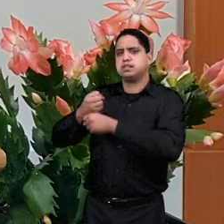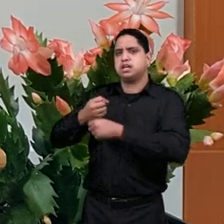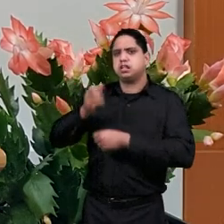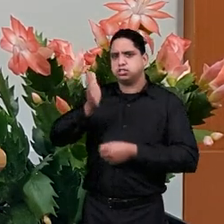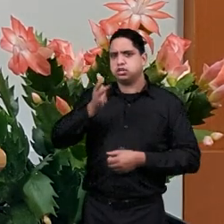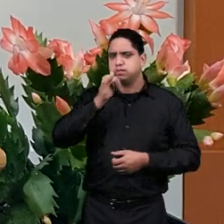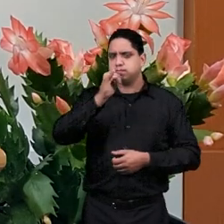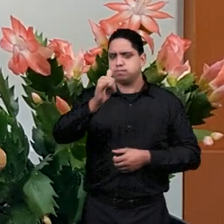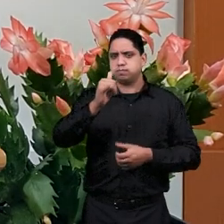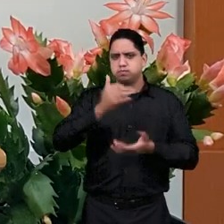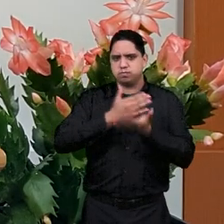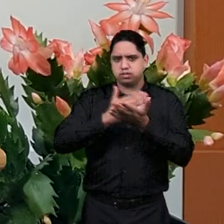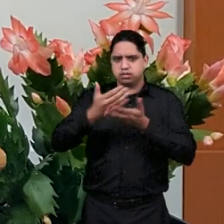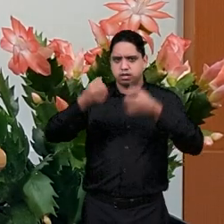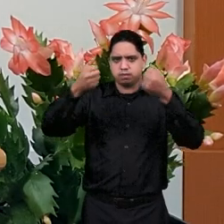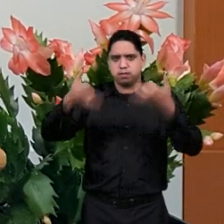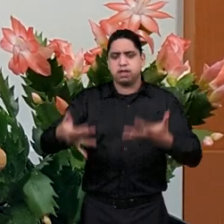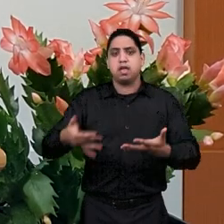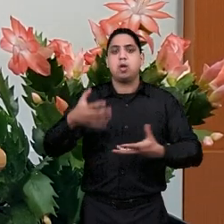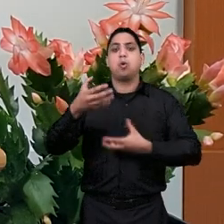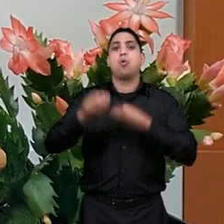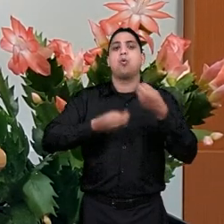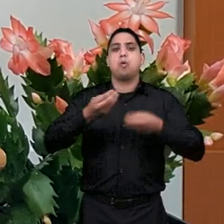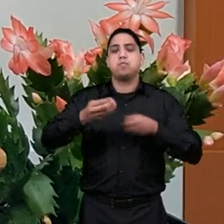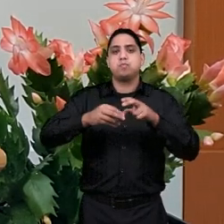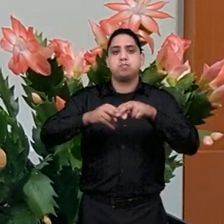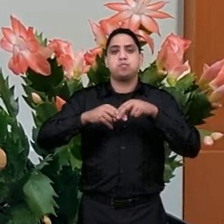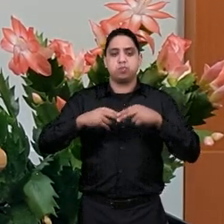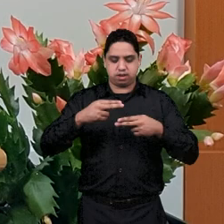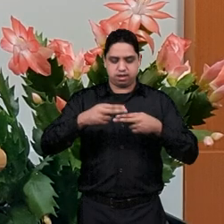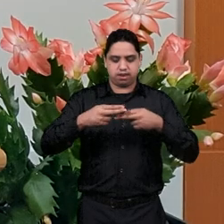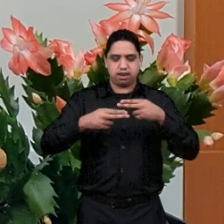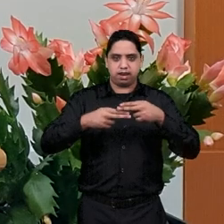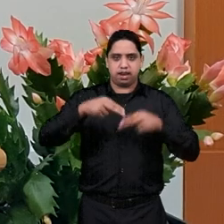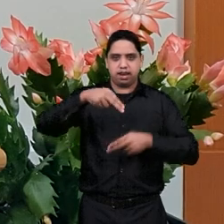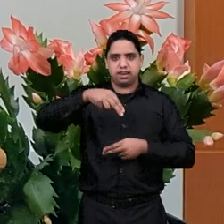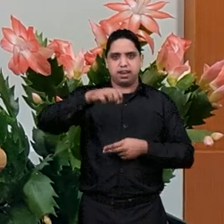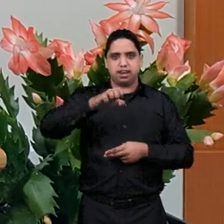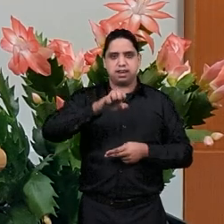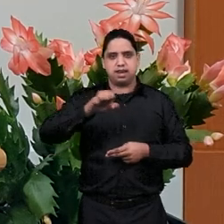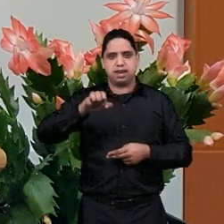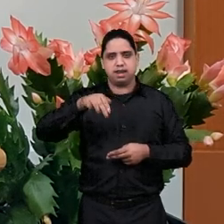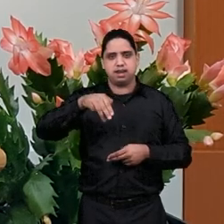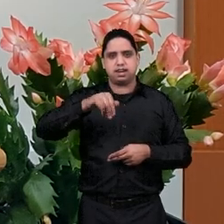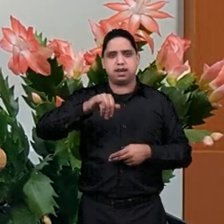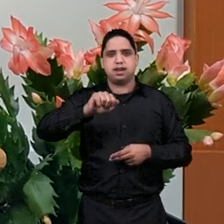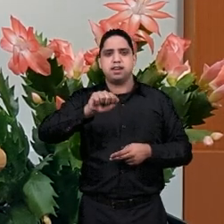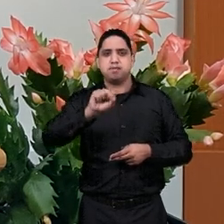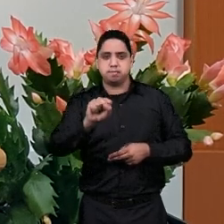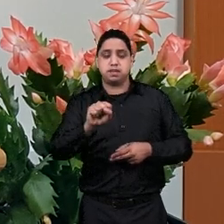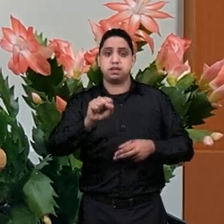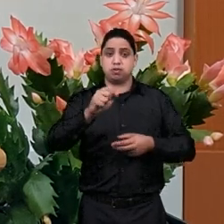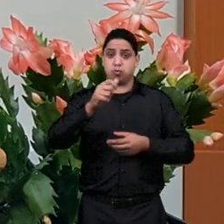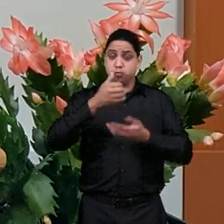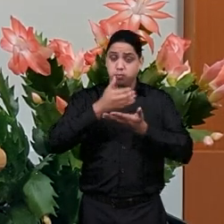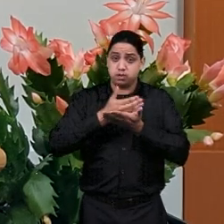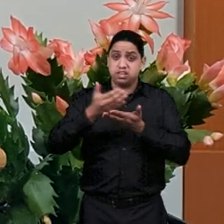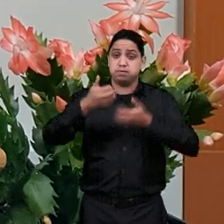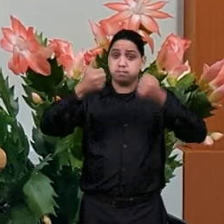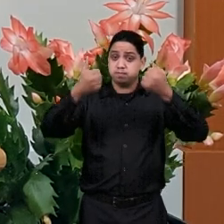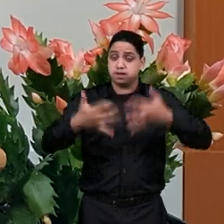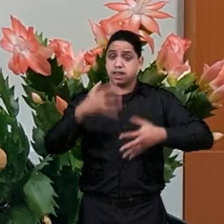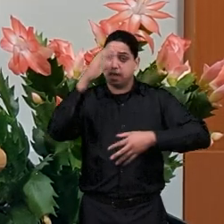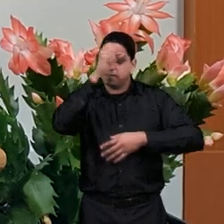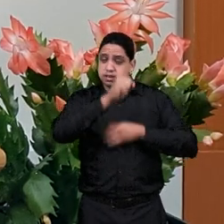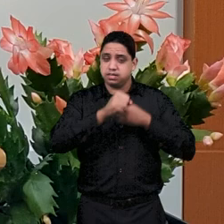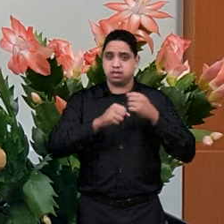L'abordage a été très riche par rapport au comportement humain, le ministère, et nous-mêmes, nous pouvons dire,